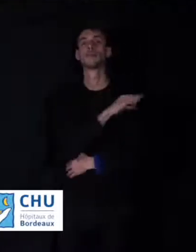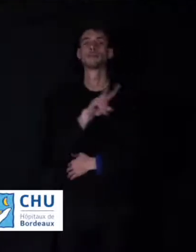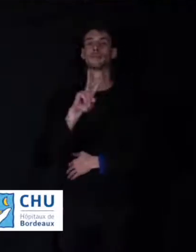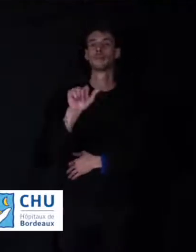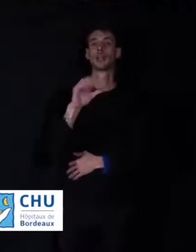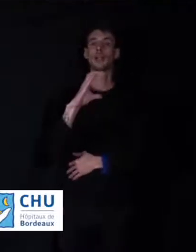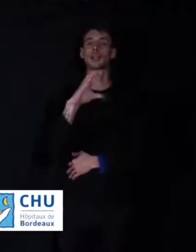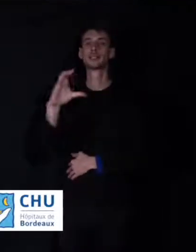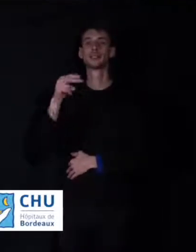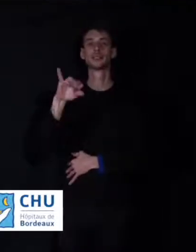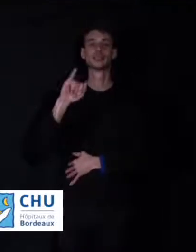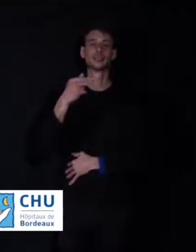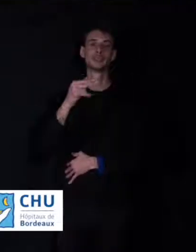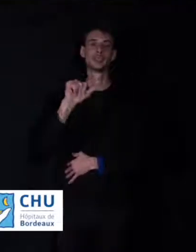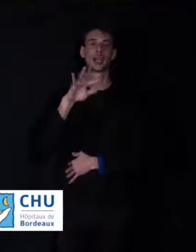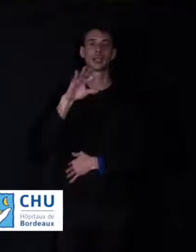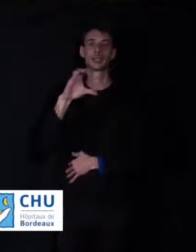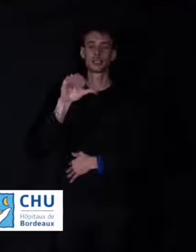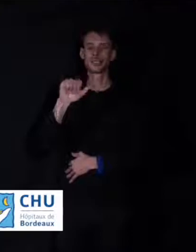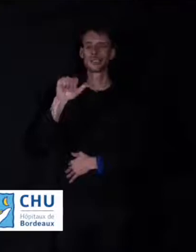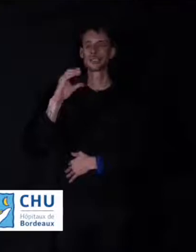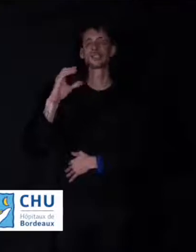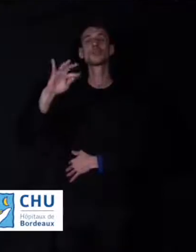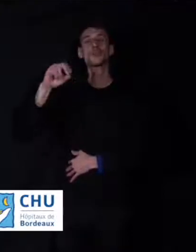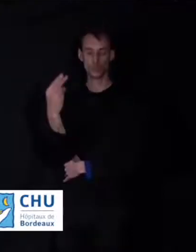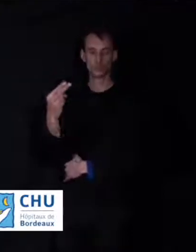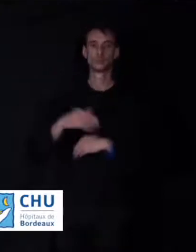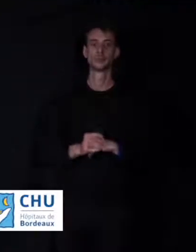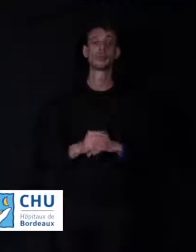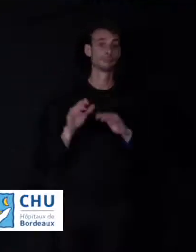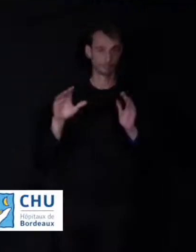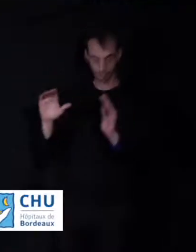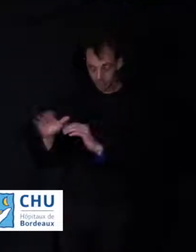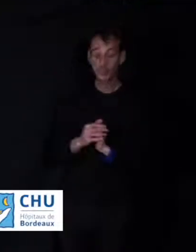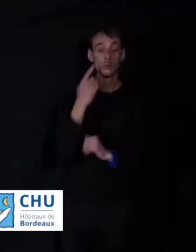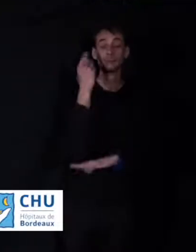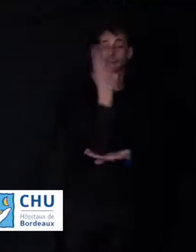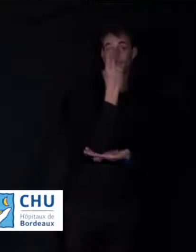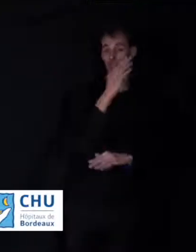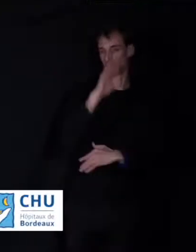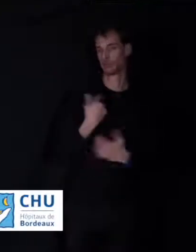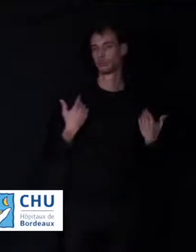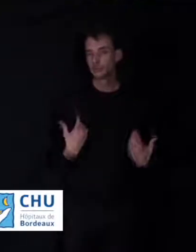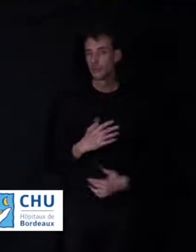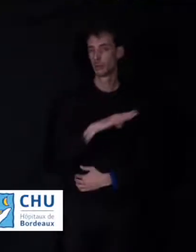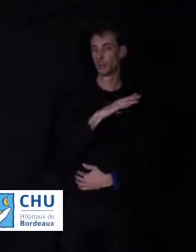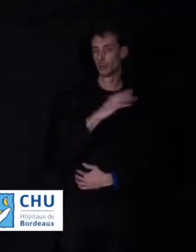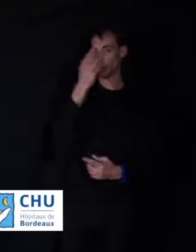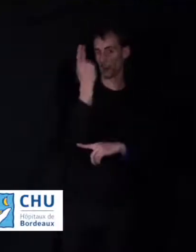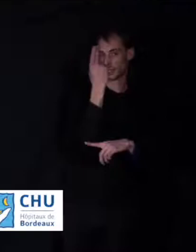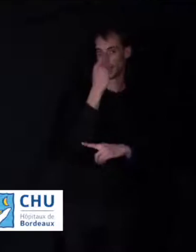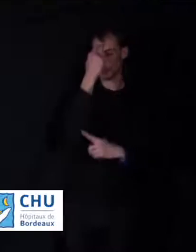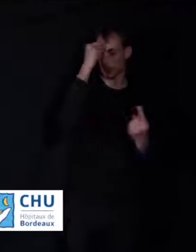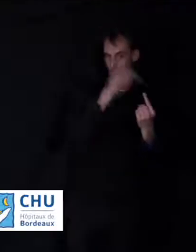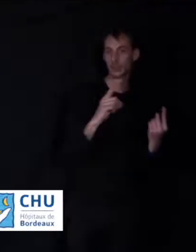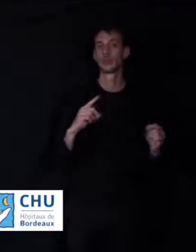plan universitaire, je suis enseignant en maladies infectieuses et plus particulièrement sur le sujet de la vaccination aux 3e et 5e